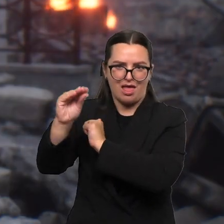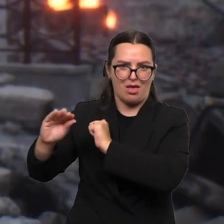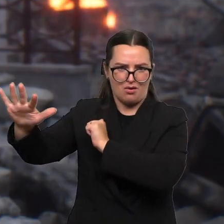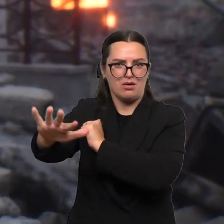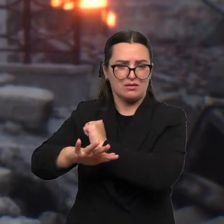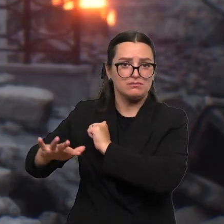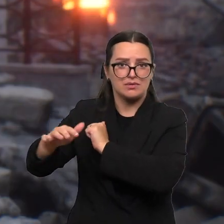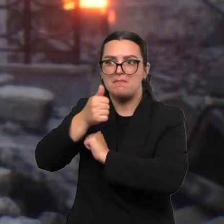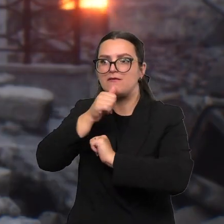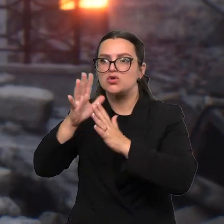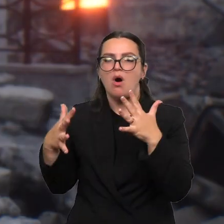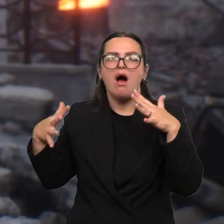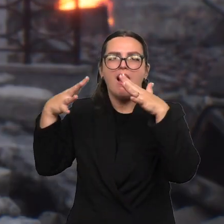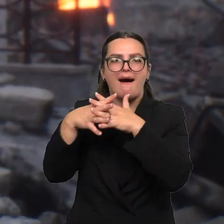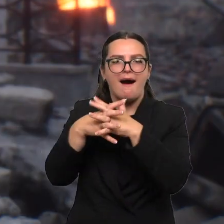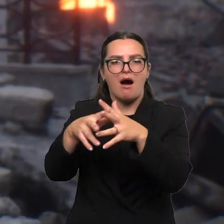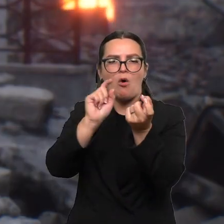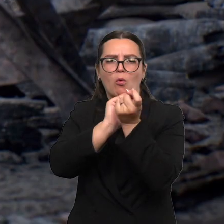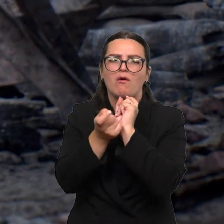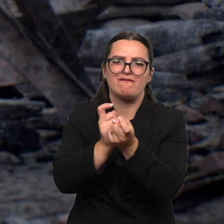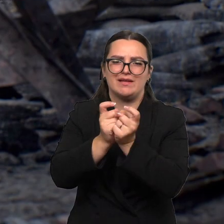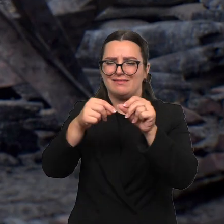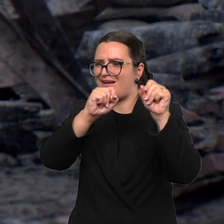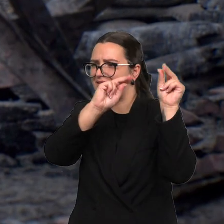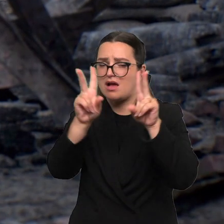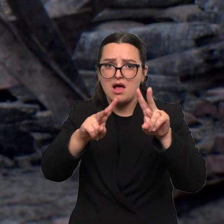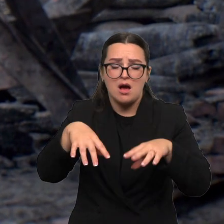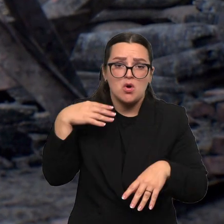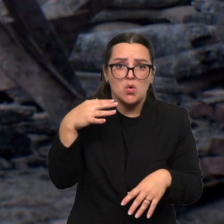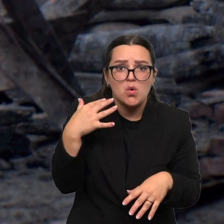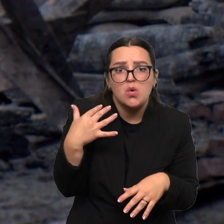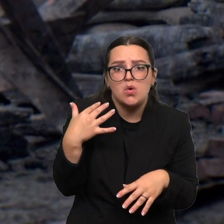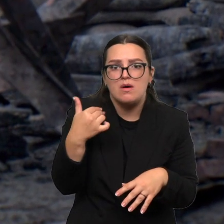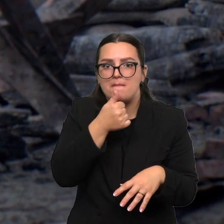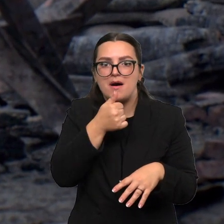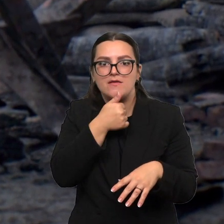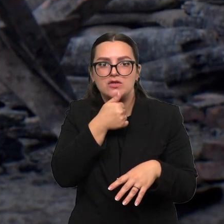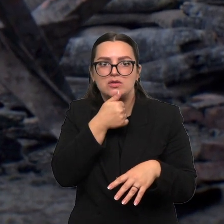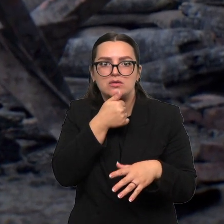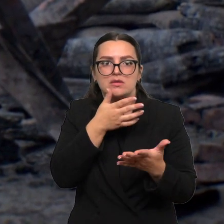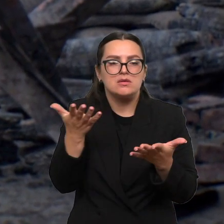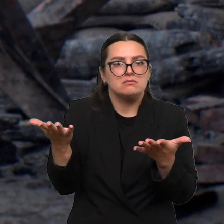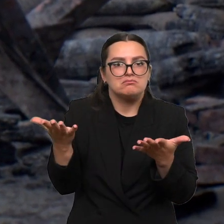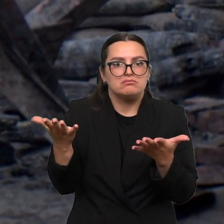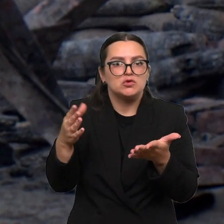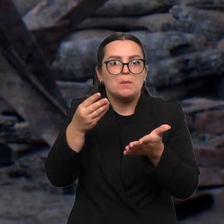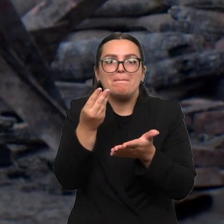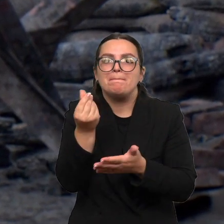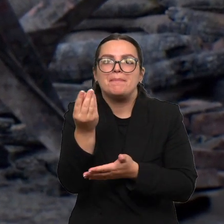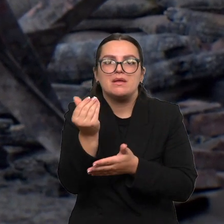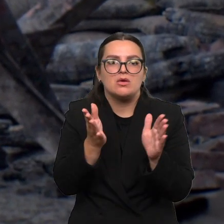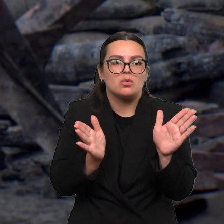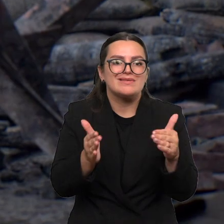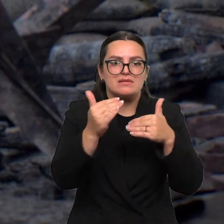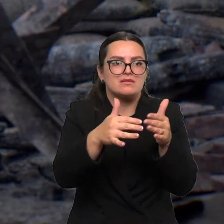bet paliečiant eurozoną, ar ne, tarkim, kariniam konfliktui ar didelio masto nelaimiai, kas vyktų su, tai, kas vadinama monetarinė